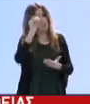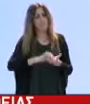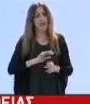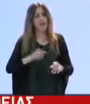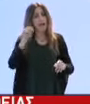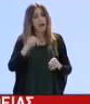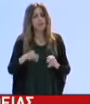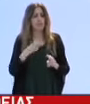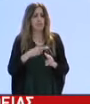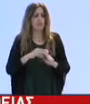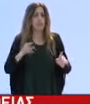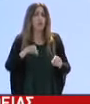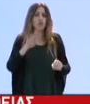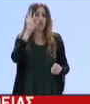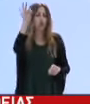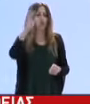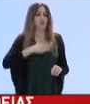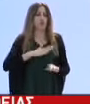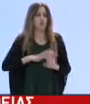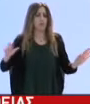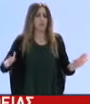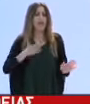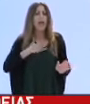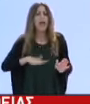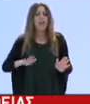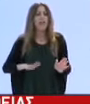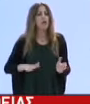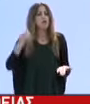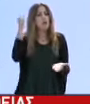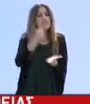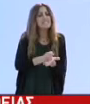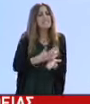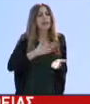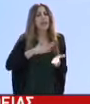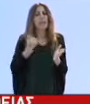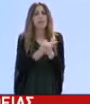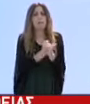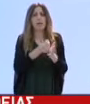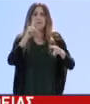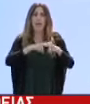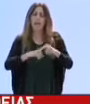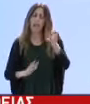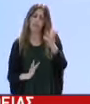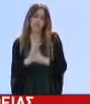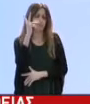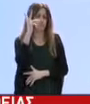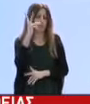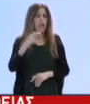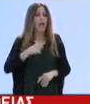το αποτύπωμά μας στην πορεία της Ελλάδος. Και δεν θα συμβιβαστούμε με τίποτα λιγότερο από αυτό.